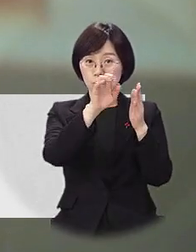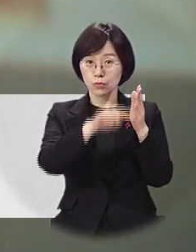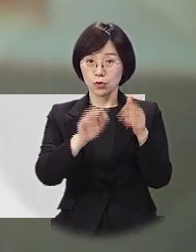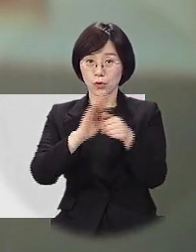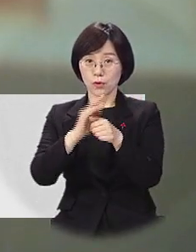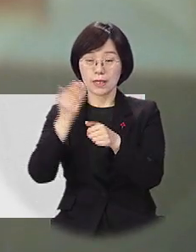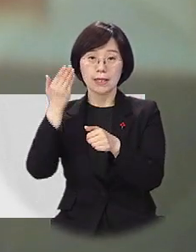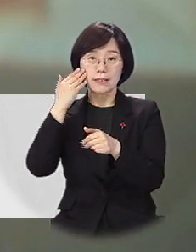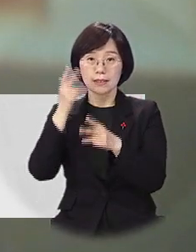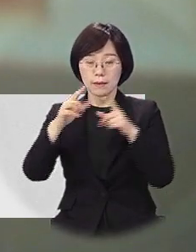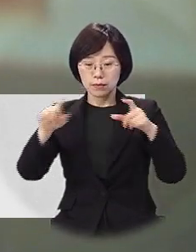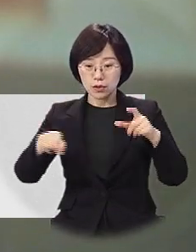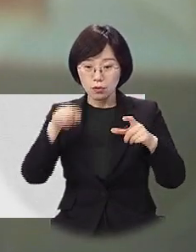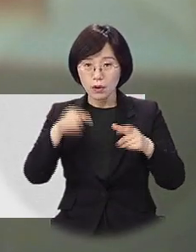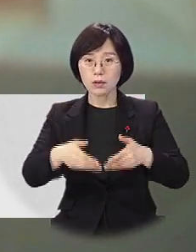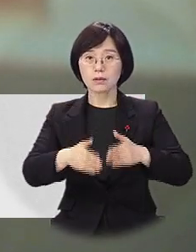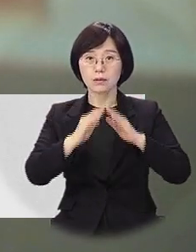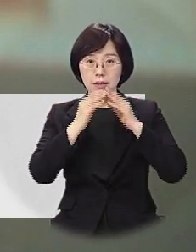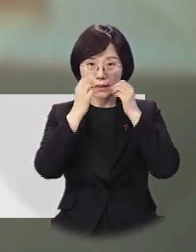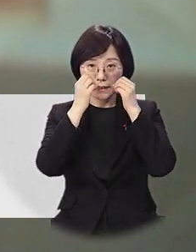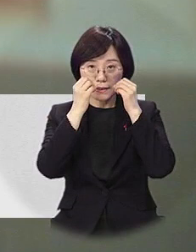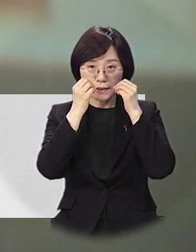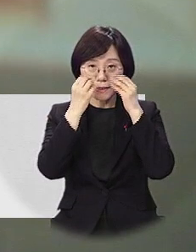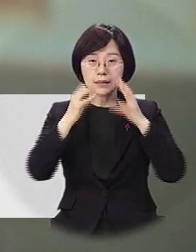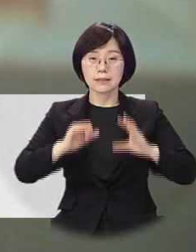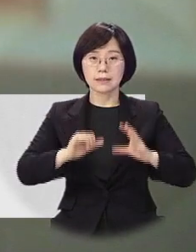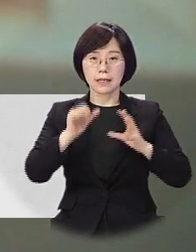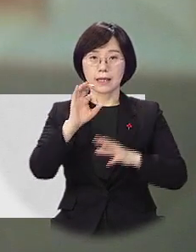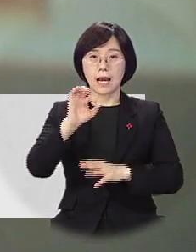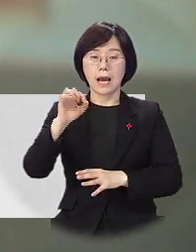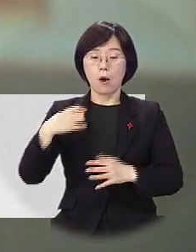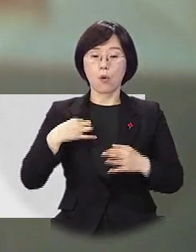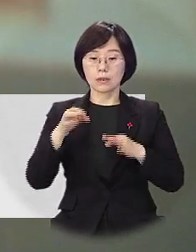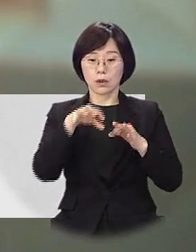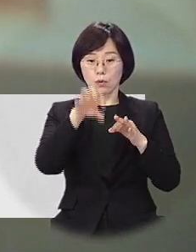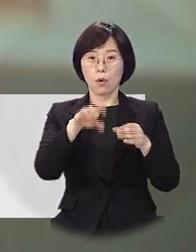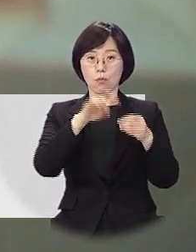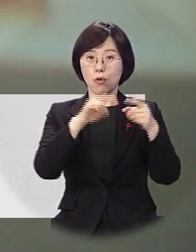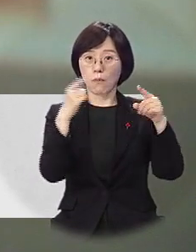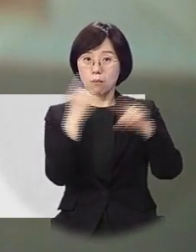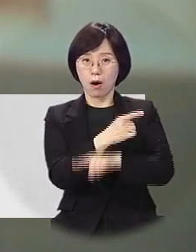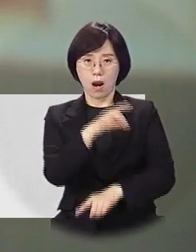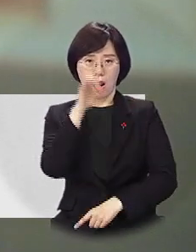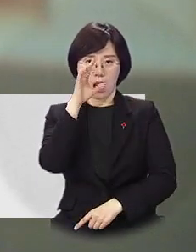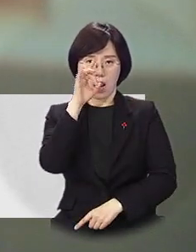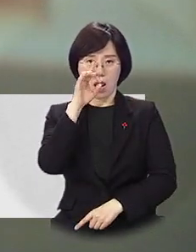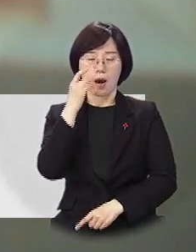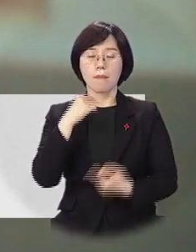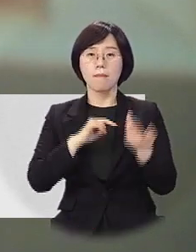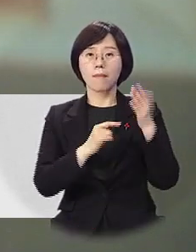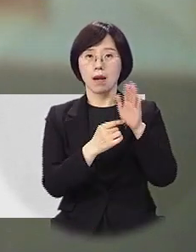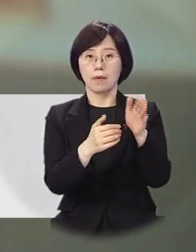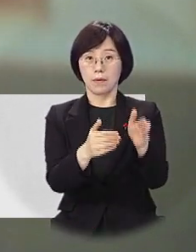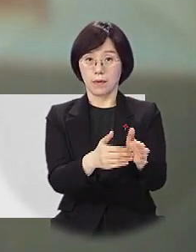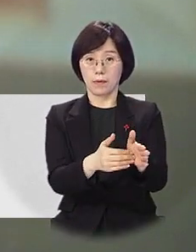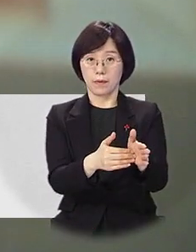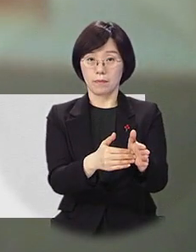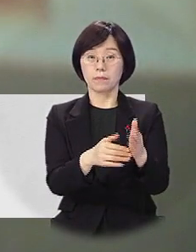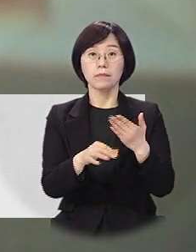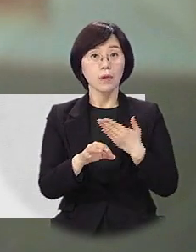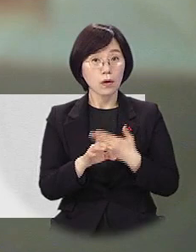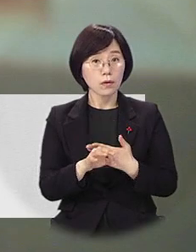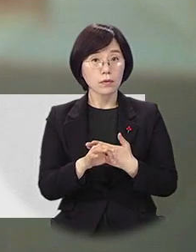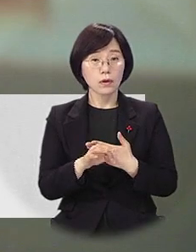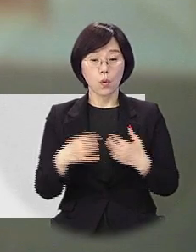산업통상자원부가 경산 지식산업지구에 들어설 신세계 사이먼 아울렛 부지의 용도 변경이 불가능하다고 밝혔습니다. 이렇게